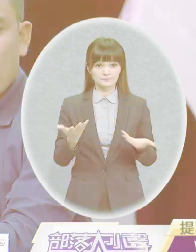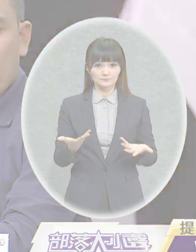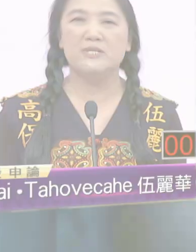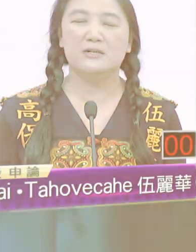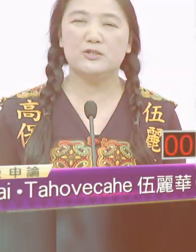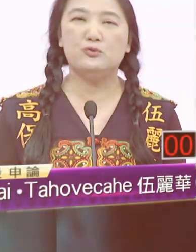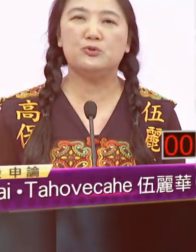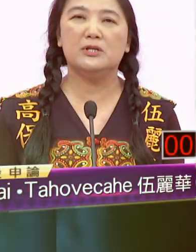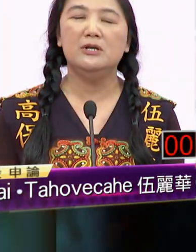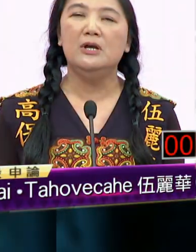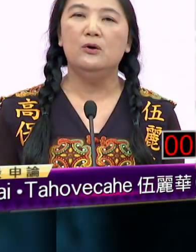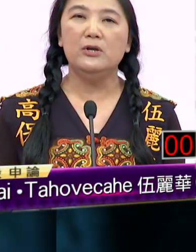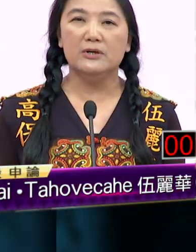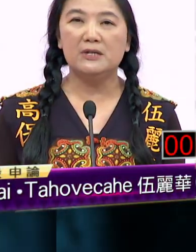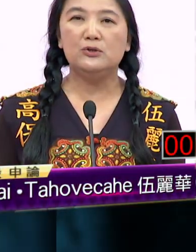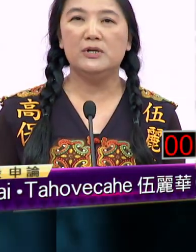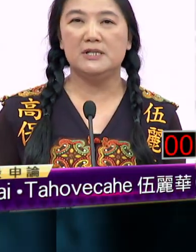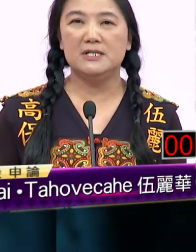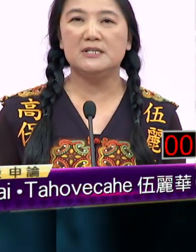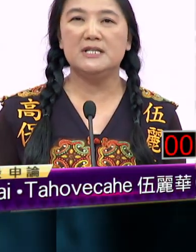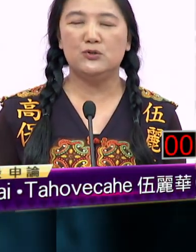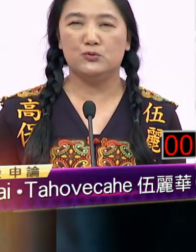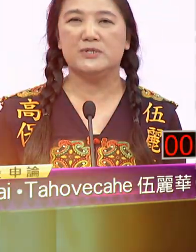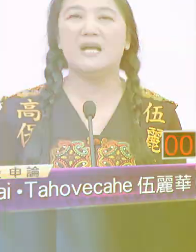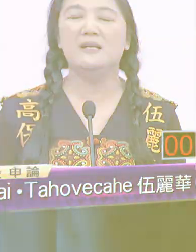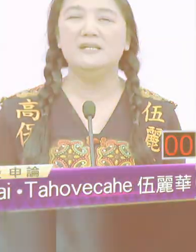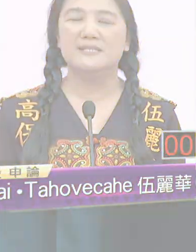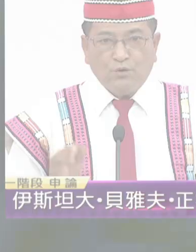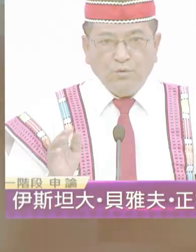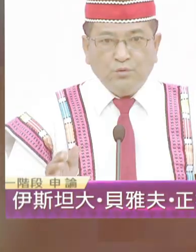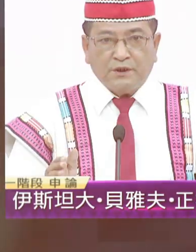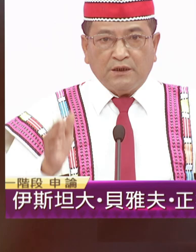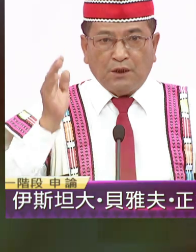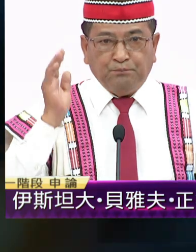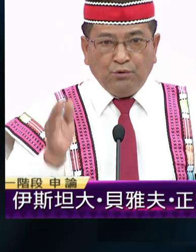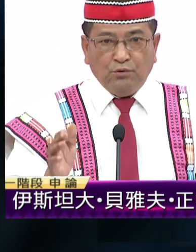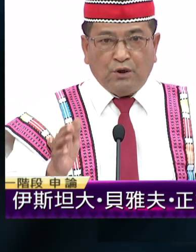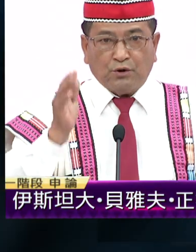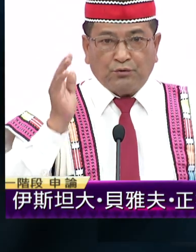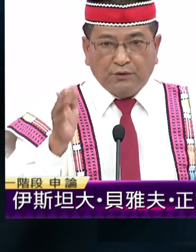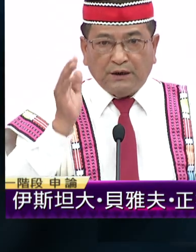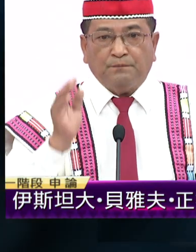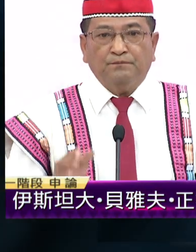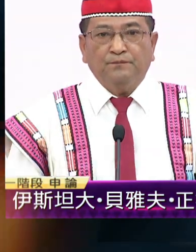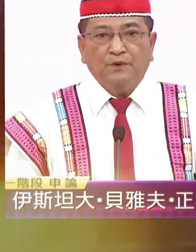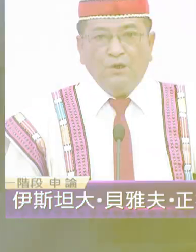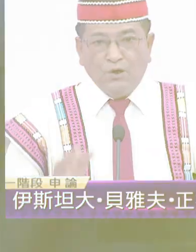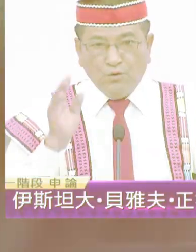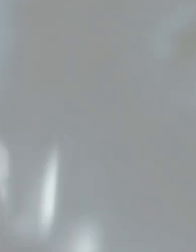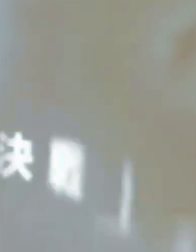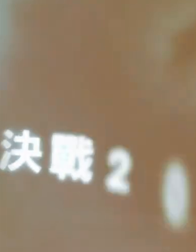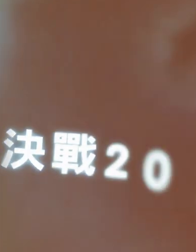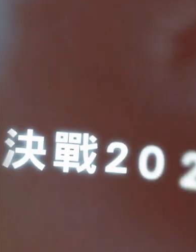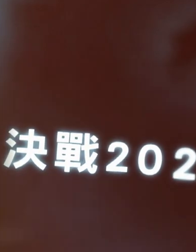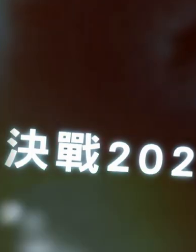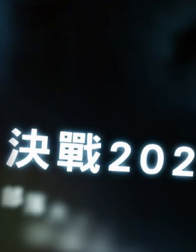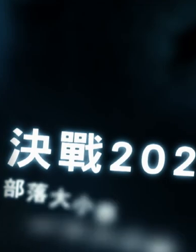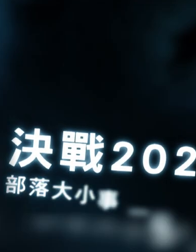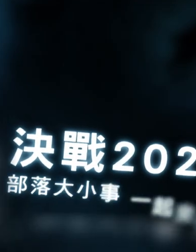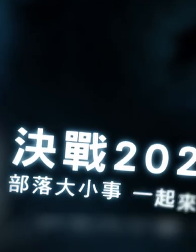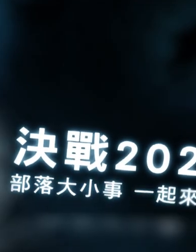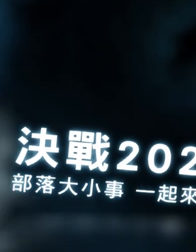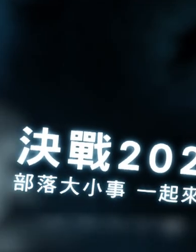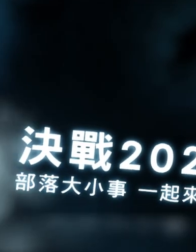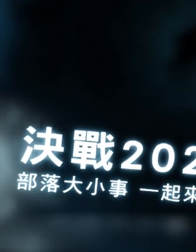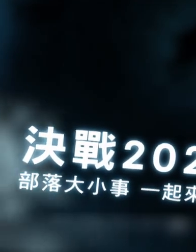本法 重建？大选投票日倒数计时，您的一票决定原住民族的未来。掌握原住民立委候选人的